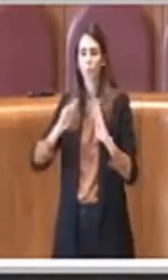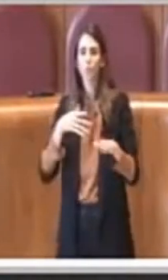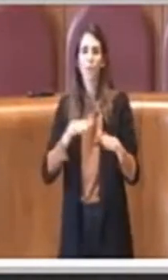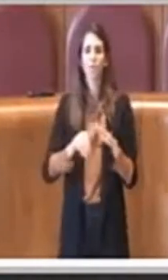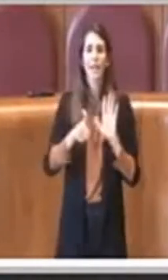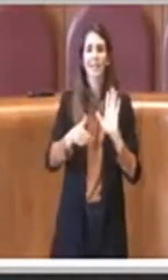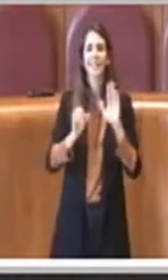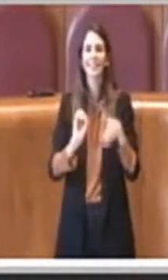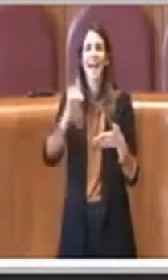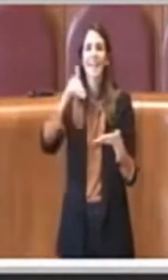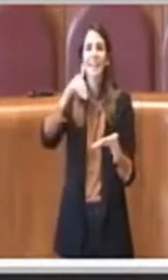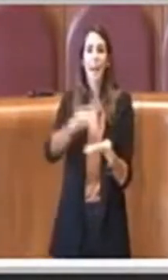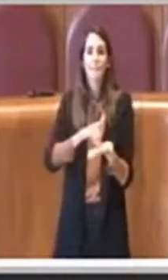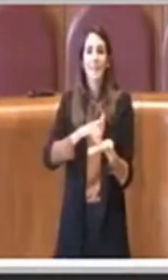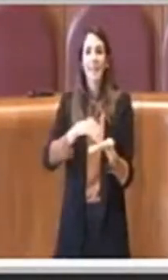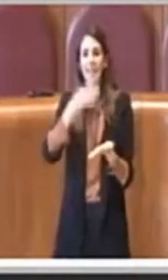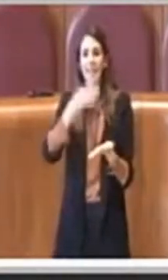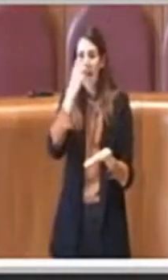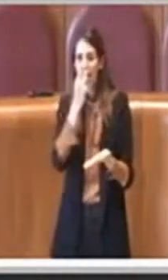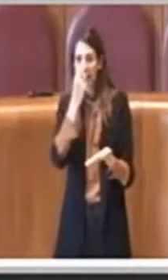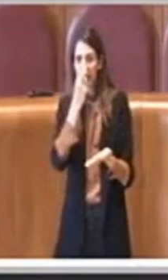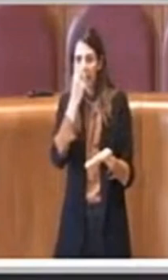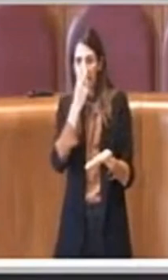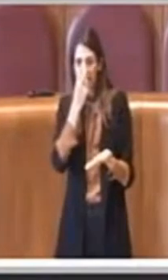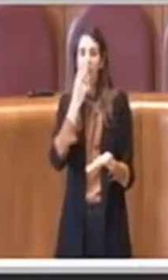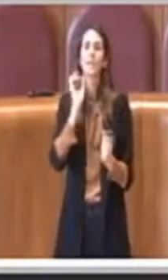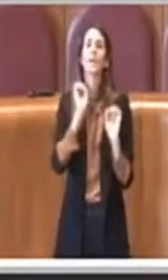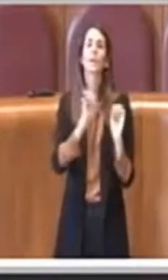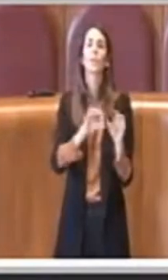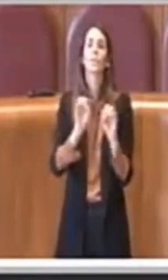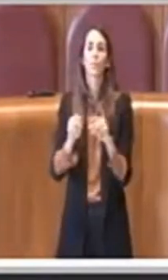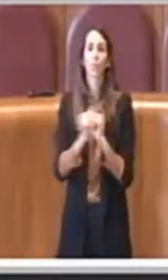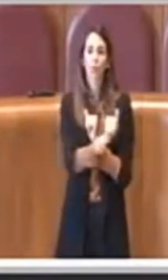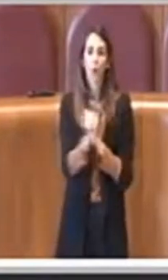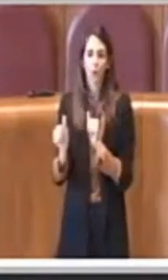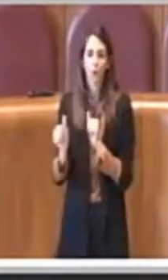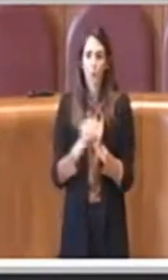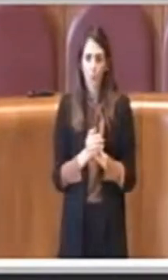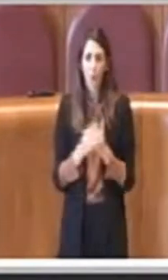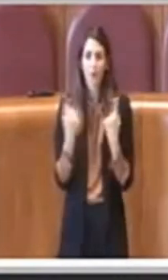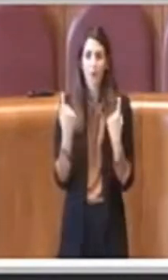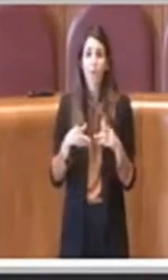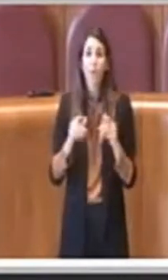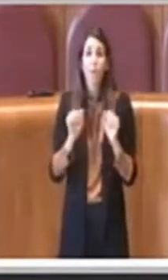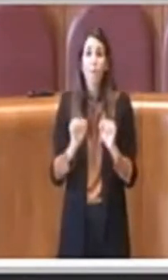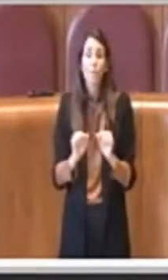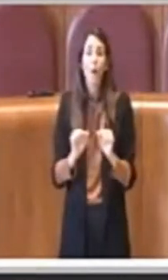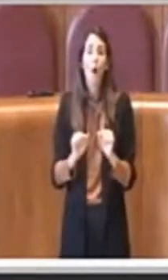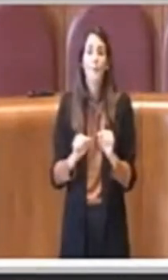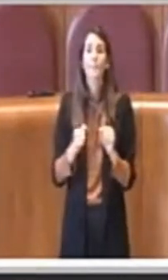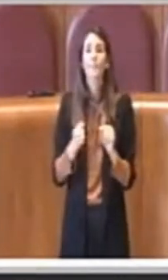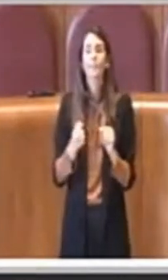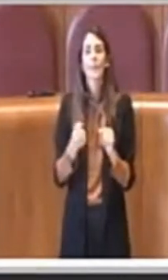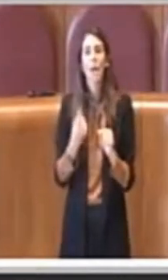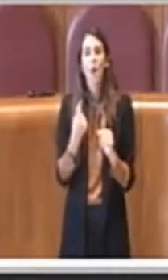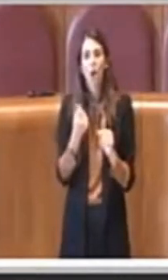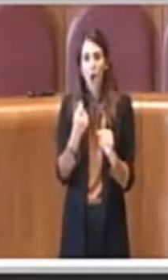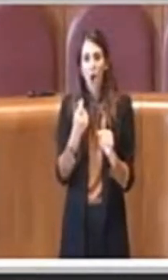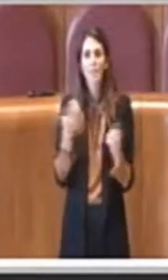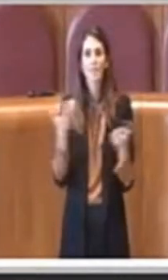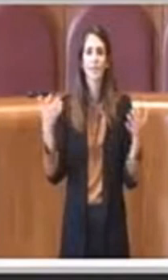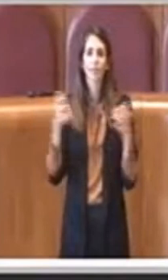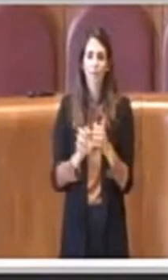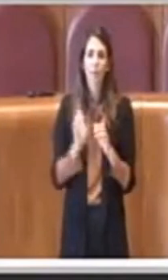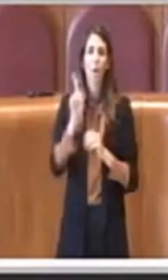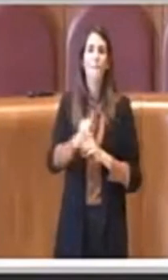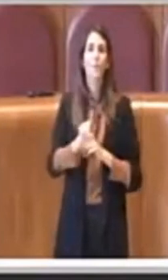tonnellate ciascuno, impianti che possono aiutare e ammorbidire il peso economico, ma anche ammorbidire il